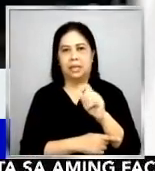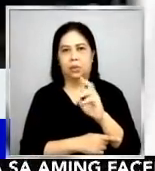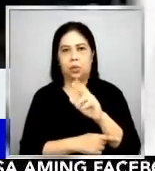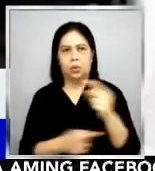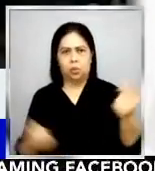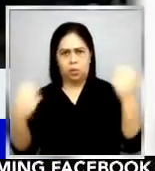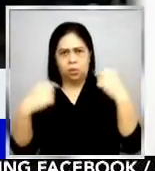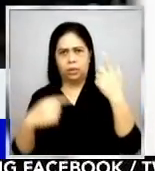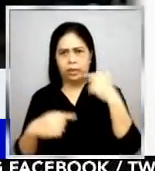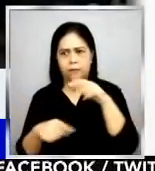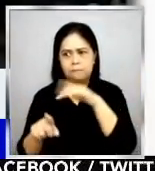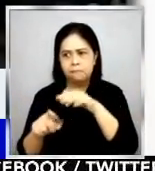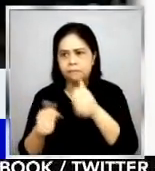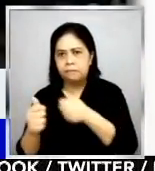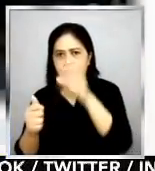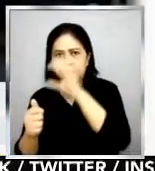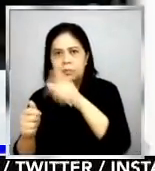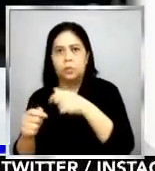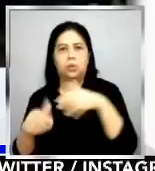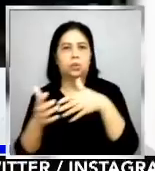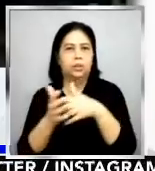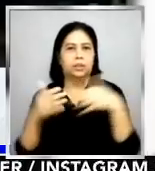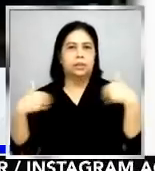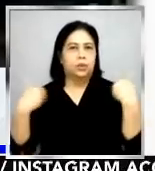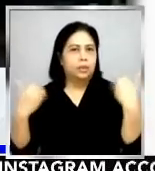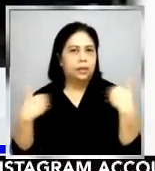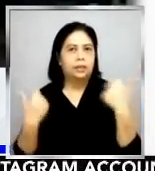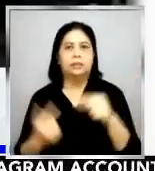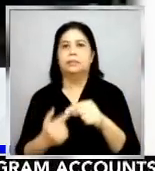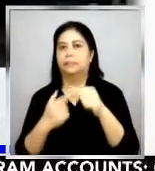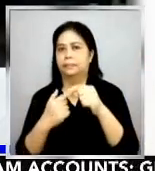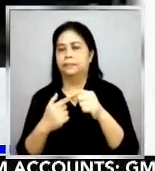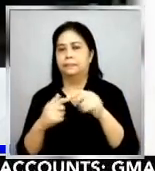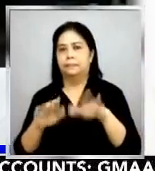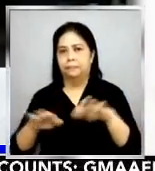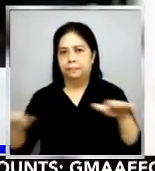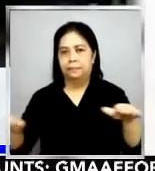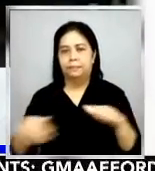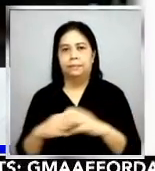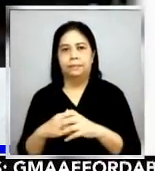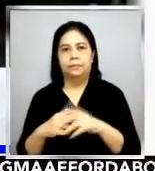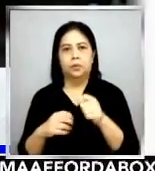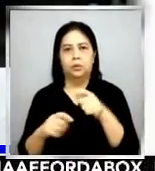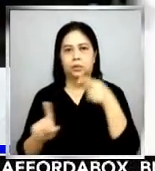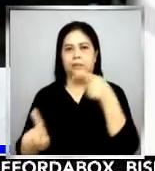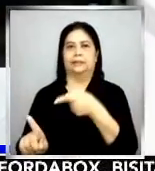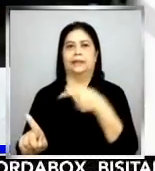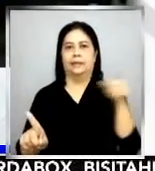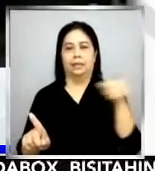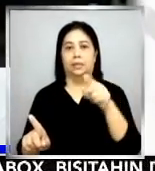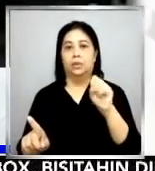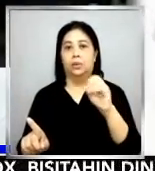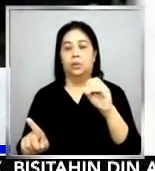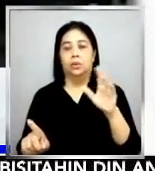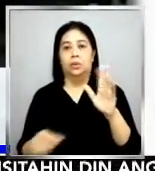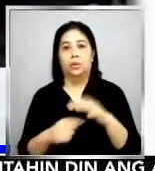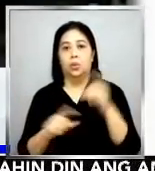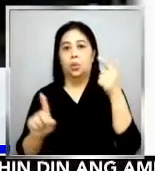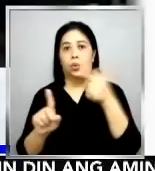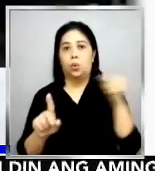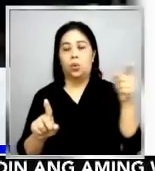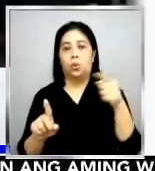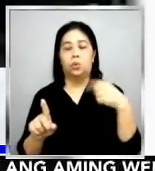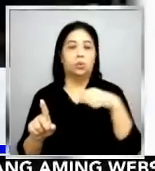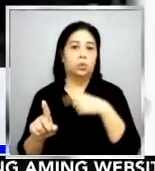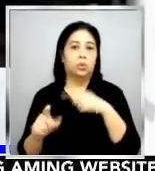the vulnerable, yung mga bata, lalong-lalo po. Na kanilang tina-target. So ang goal po talaga natin is